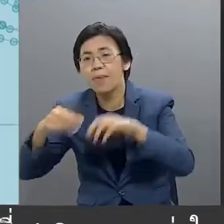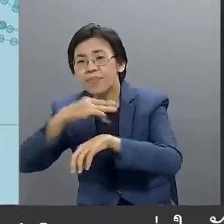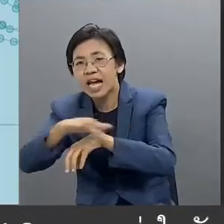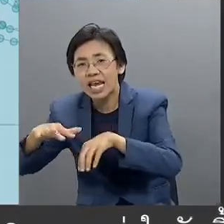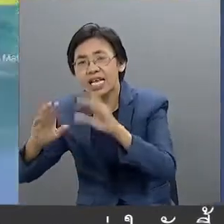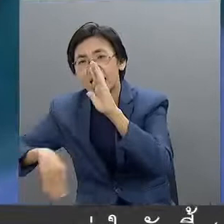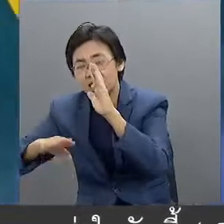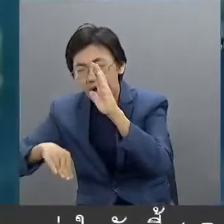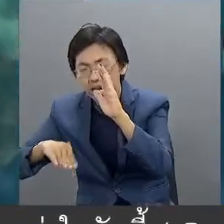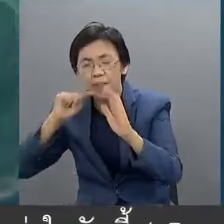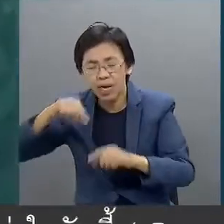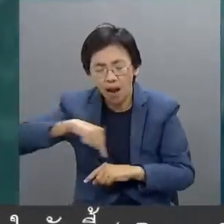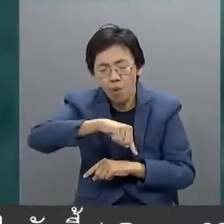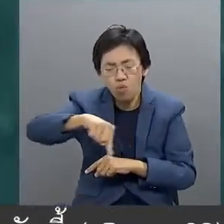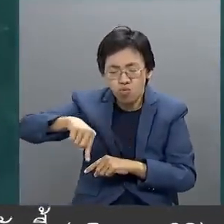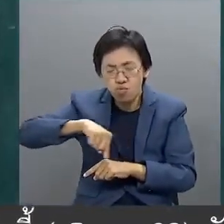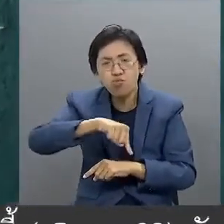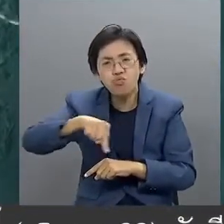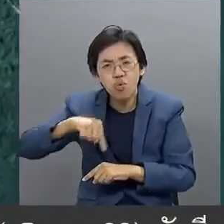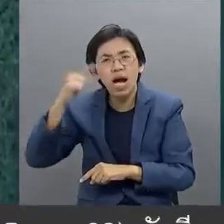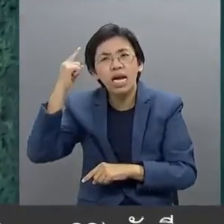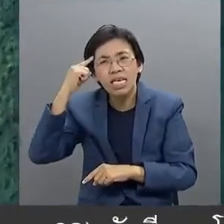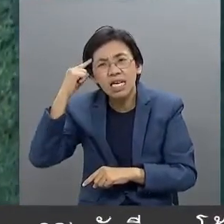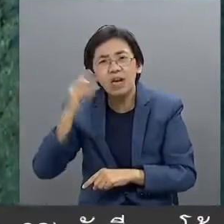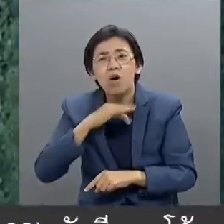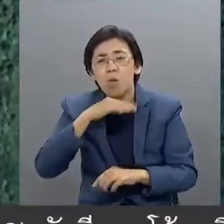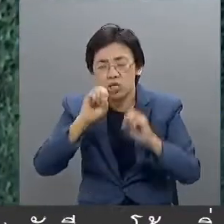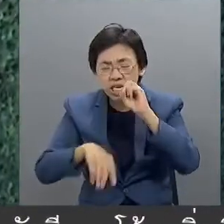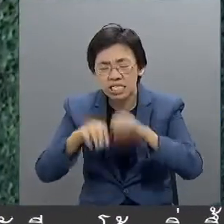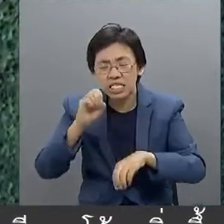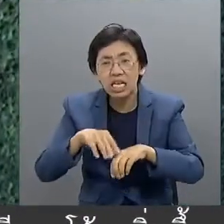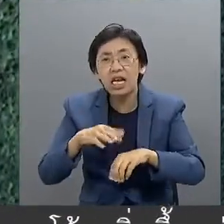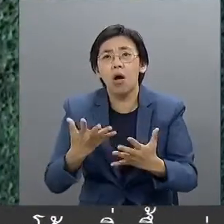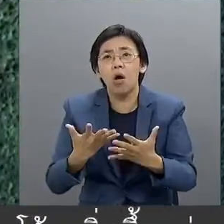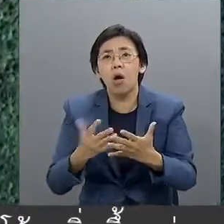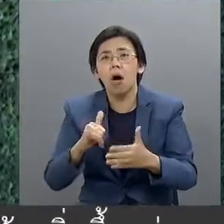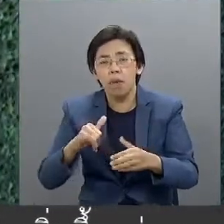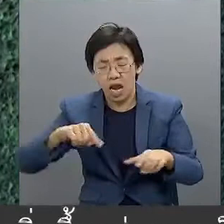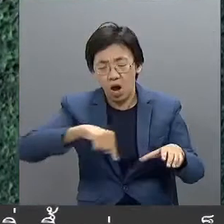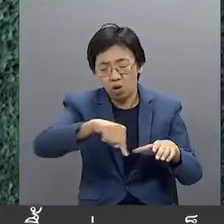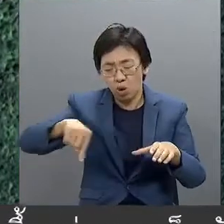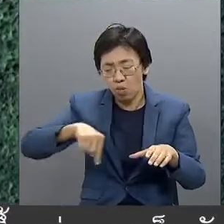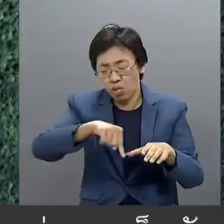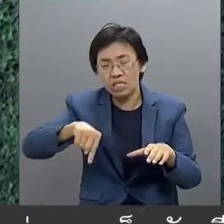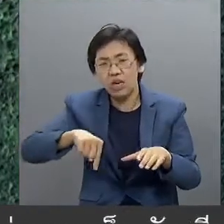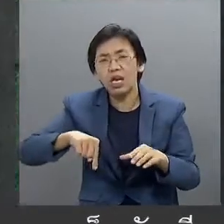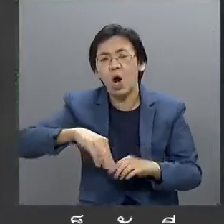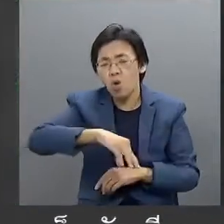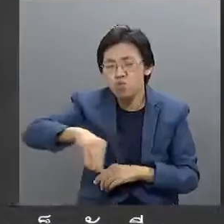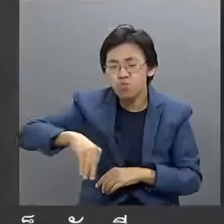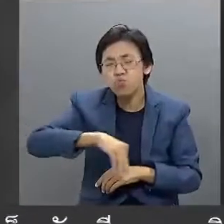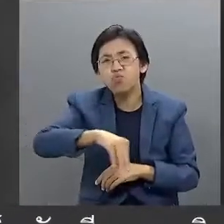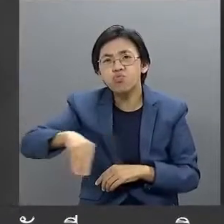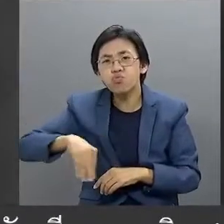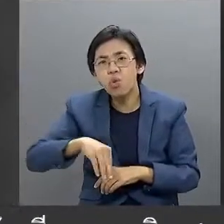นค่ะจึงคาดคะเนได้ว่าถ้าขยะจำนวนหนึ่งไหลเข้าไปอยู่ในกระแสน้ำบริเวณนี้บวกกับน้ำที่ขึ้นลงแบ